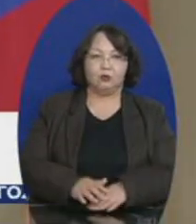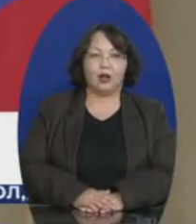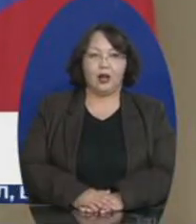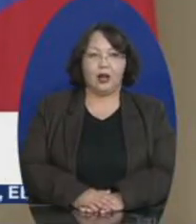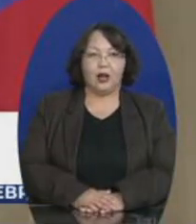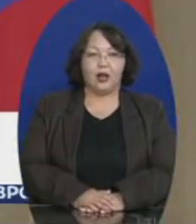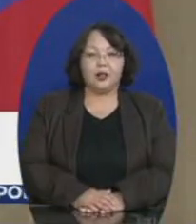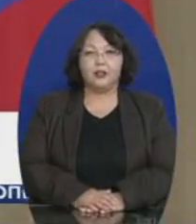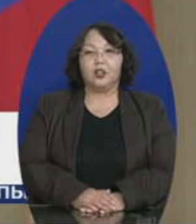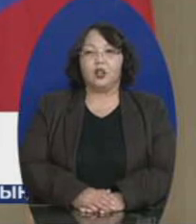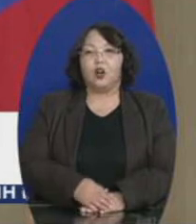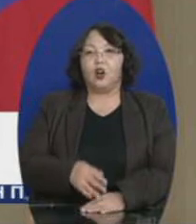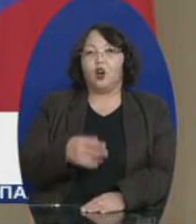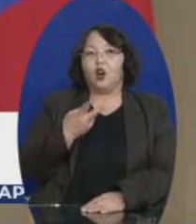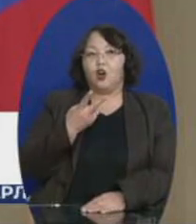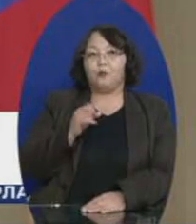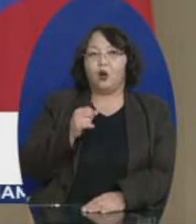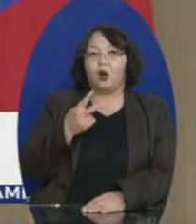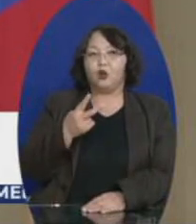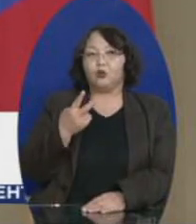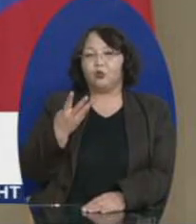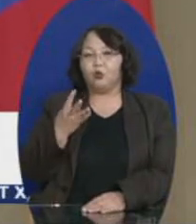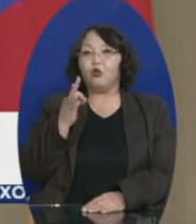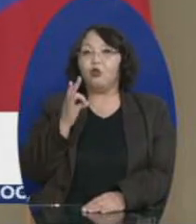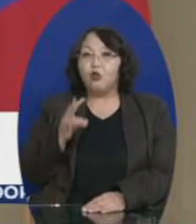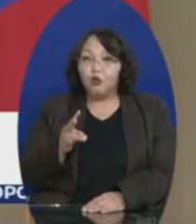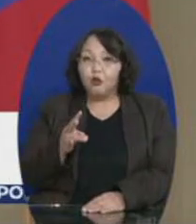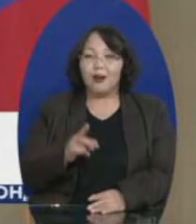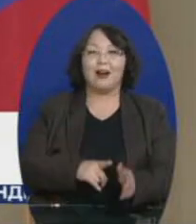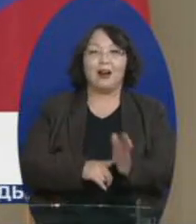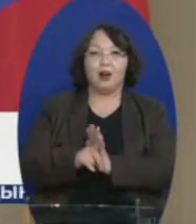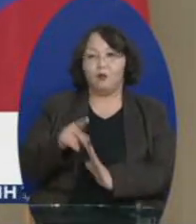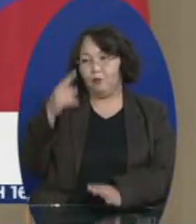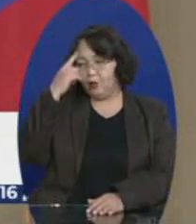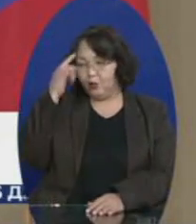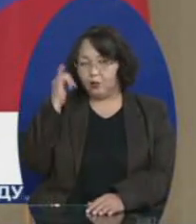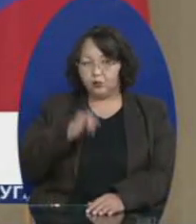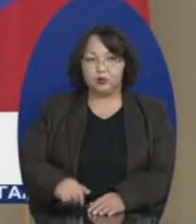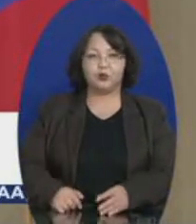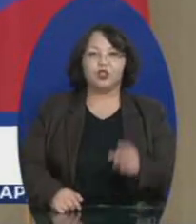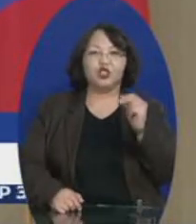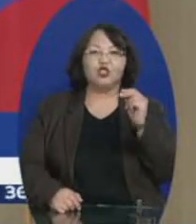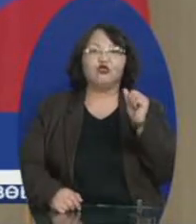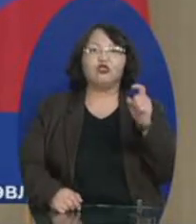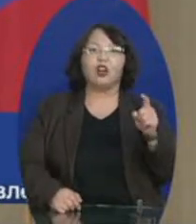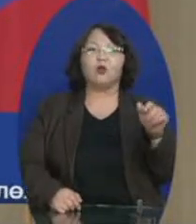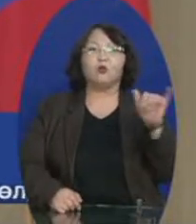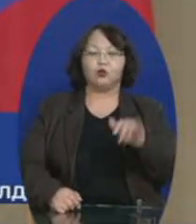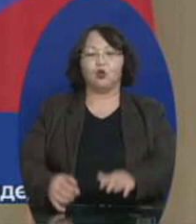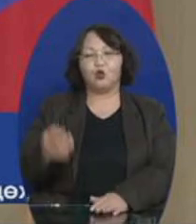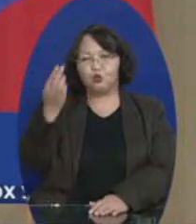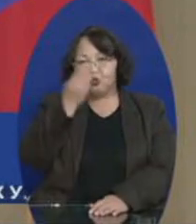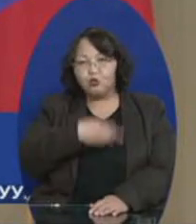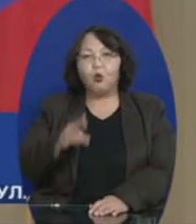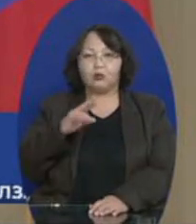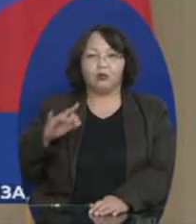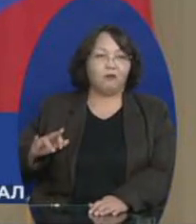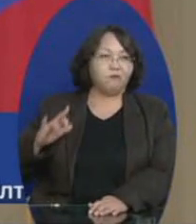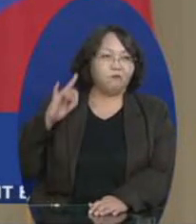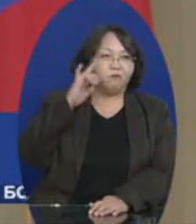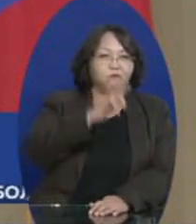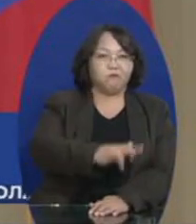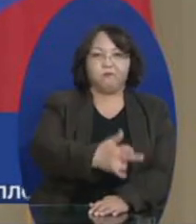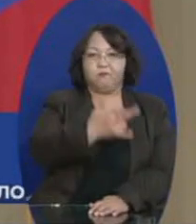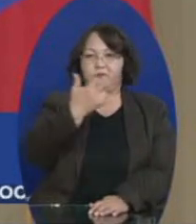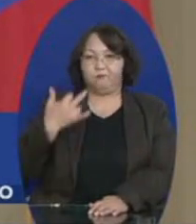жилээс ахвал Чех улс Монгол улс хоёрын хооронд шууд нислэг хийх хийхээр хоёр талууд тохиролцлоо. За мөн Монгол улсаас Чех улс